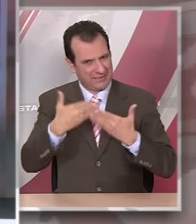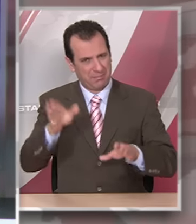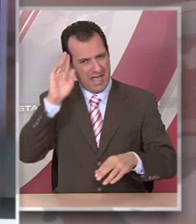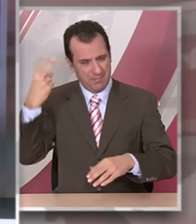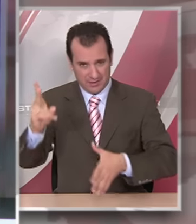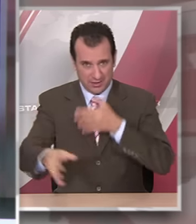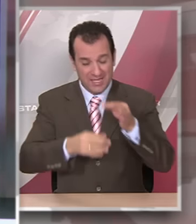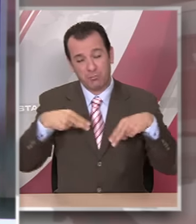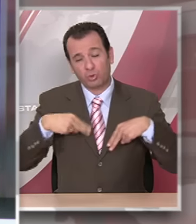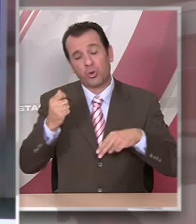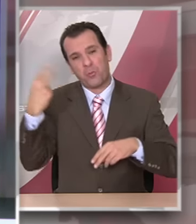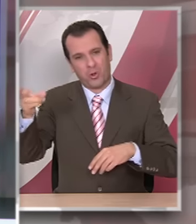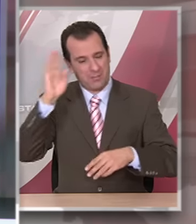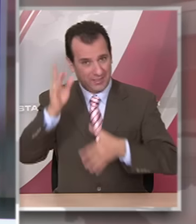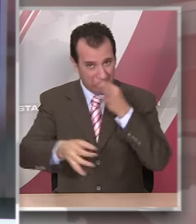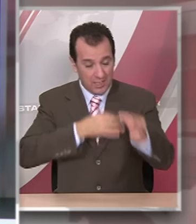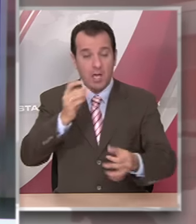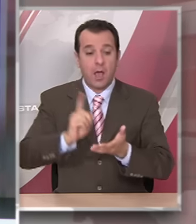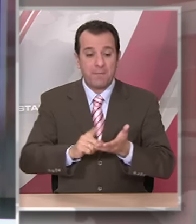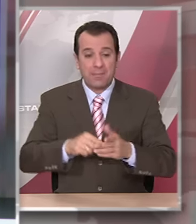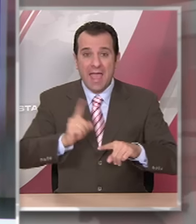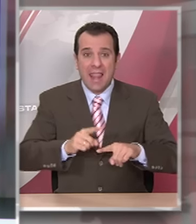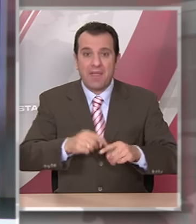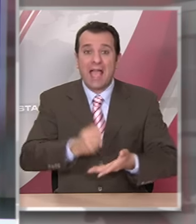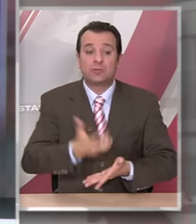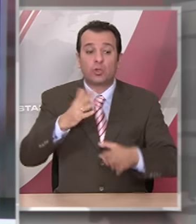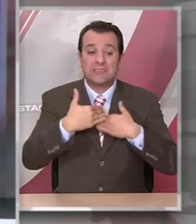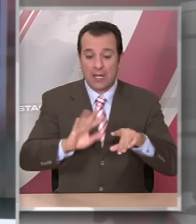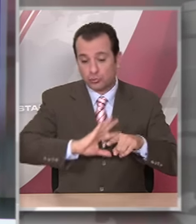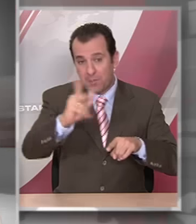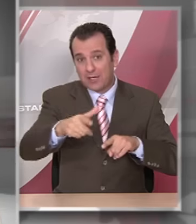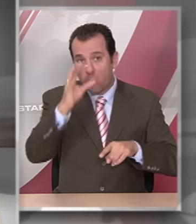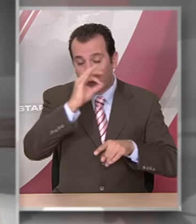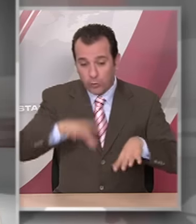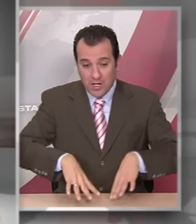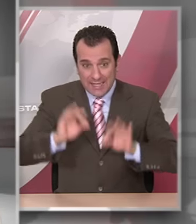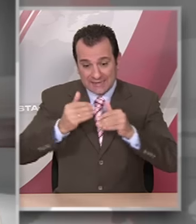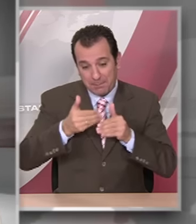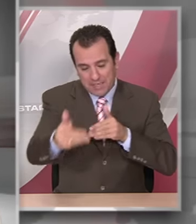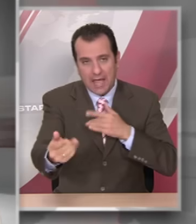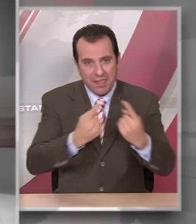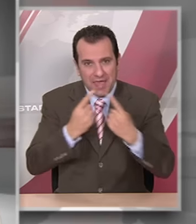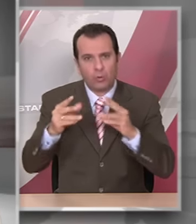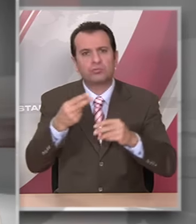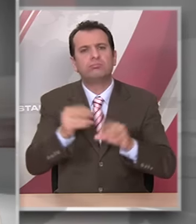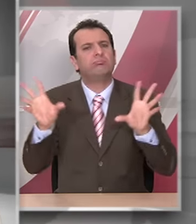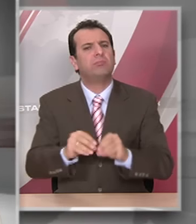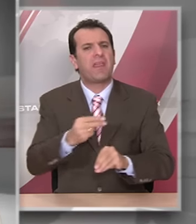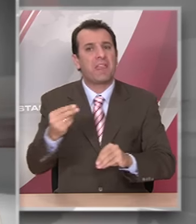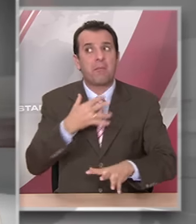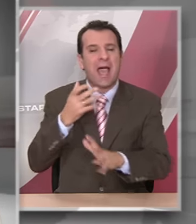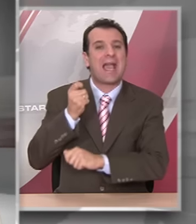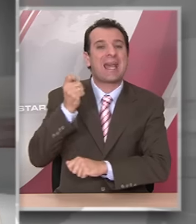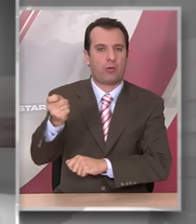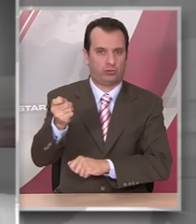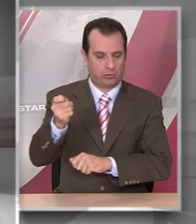χρέος, τόνισε ο Υπουργός Οικονομικών των ΗΠΑ, Τζακ Λιού, σε συνέντευξη τύπου. Η Μαρία Παπά έχει όλες τις λεπτομέρειες. Μαρία. Στον πάγο έβαλε